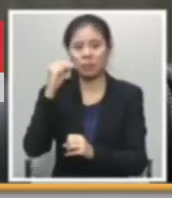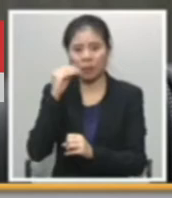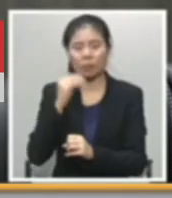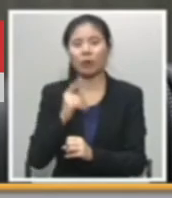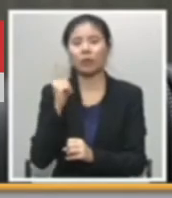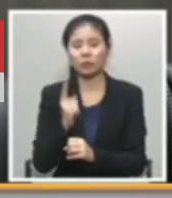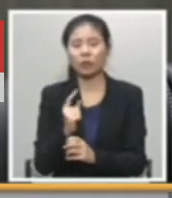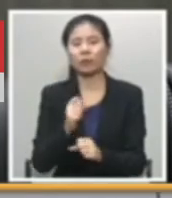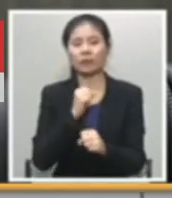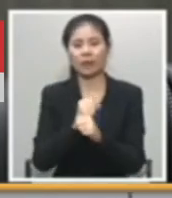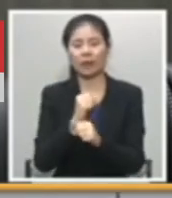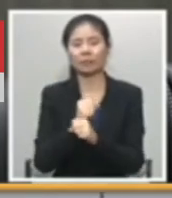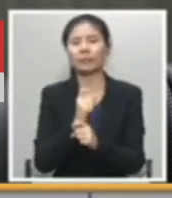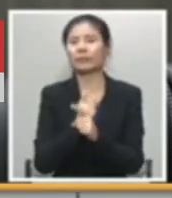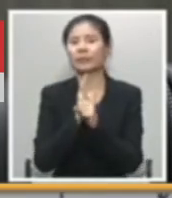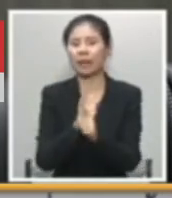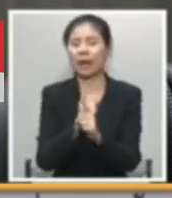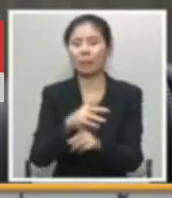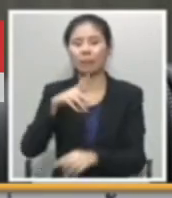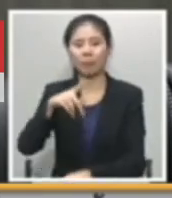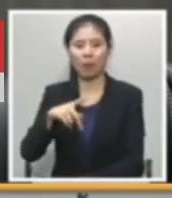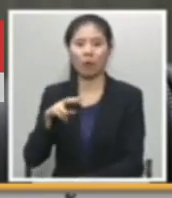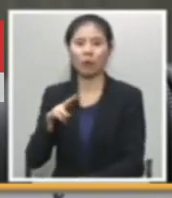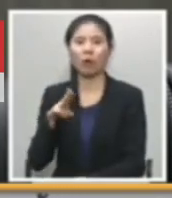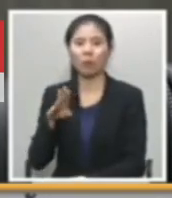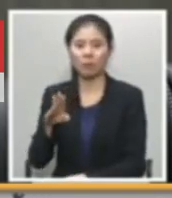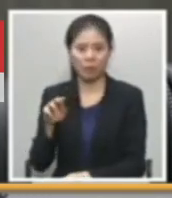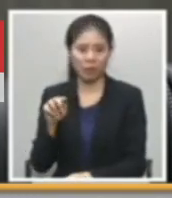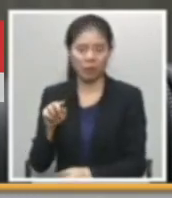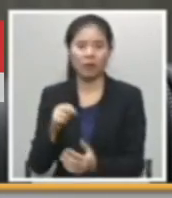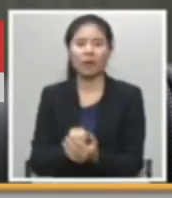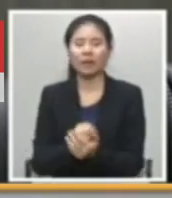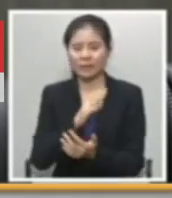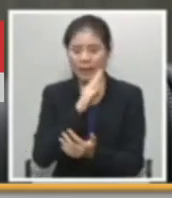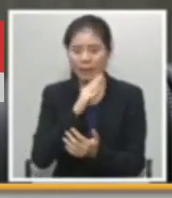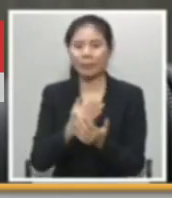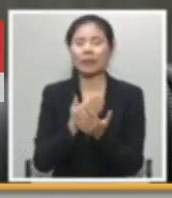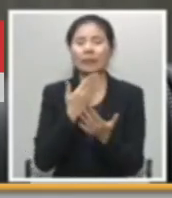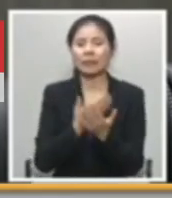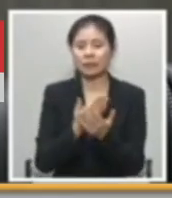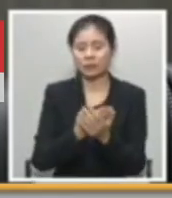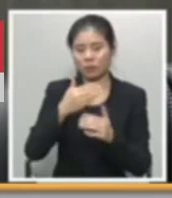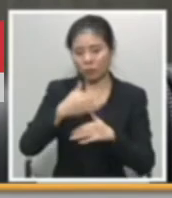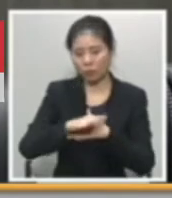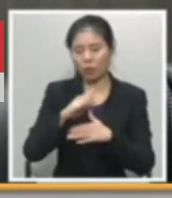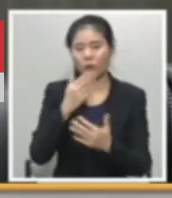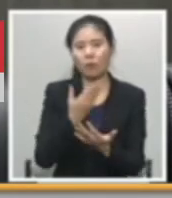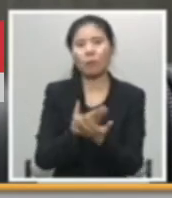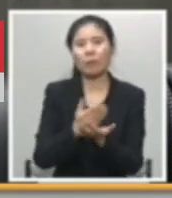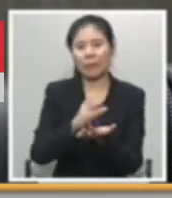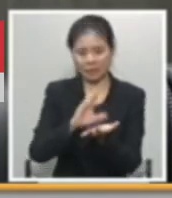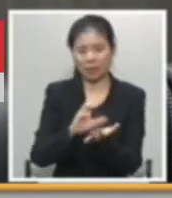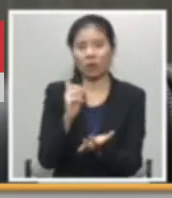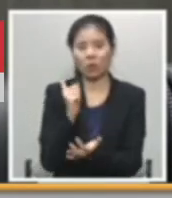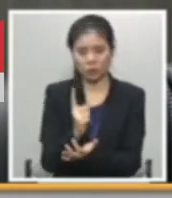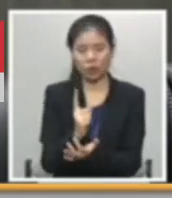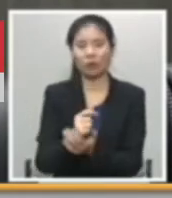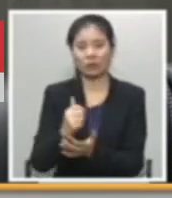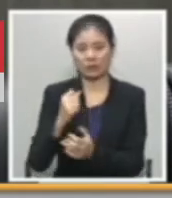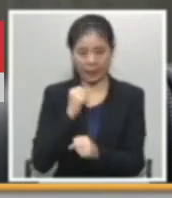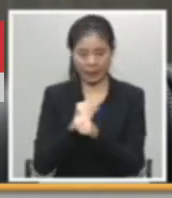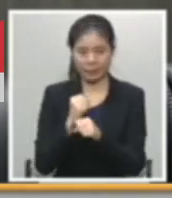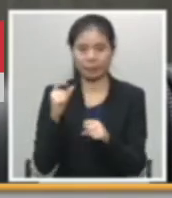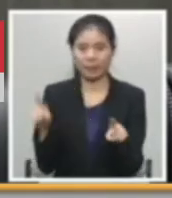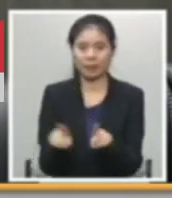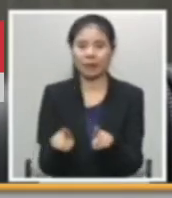พระราชบัญญัติแม้จะเป็นเงินนอกงบประมาณก็ตามท่านประธานที่เคารพครับมีก